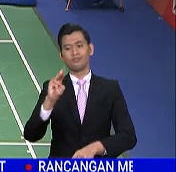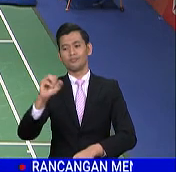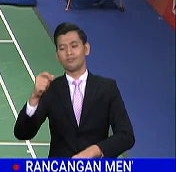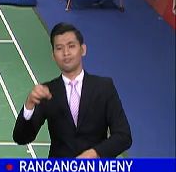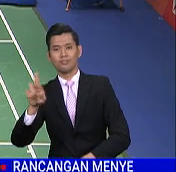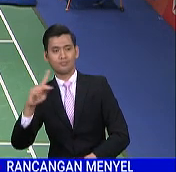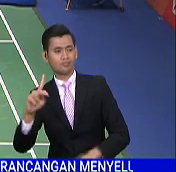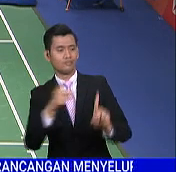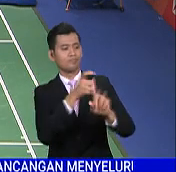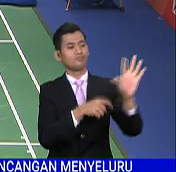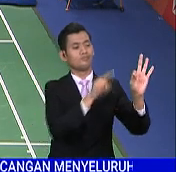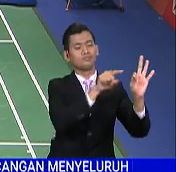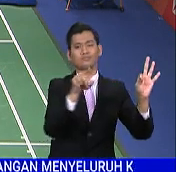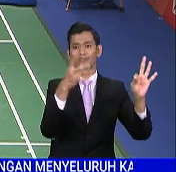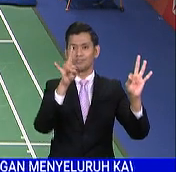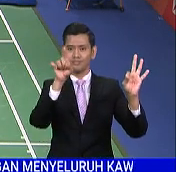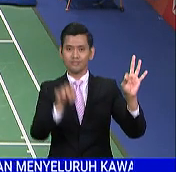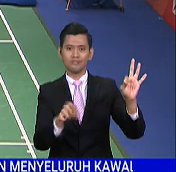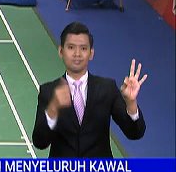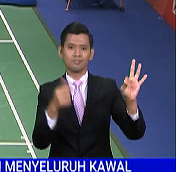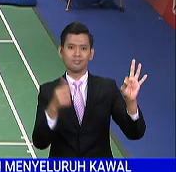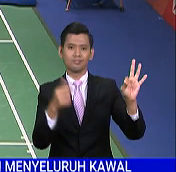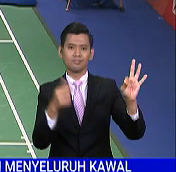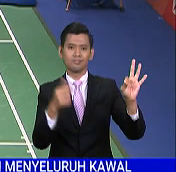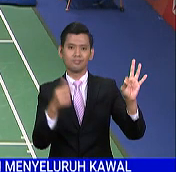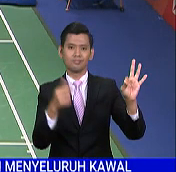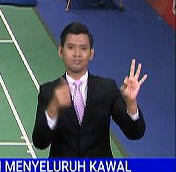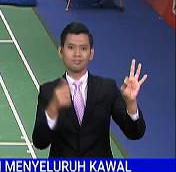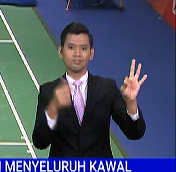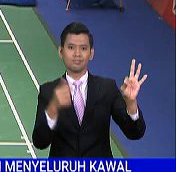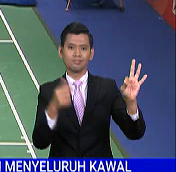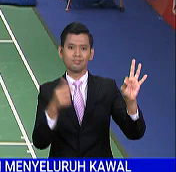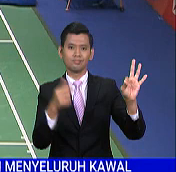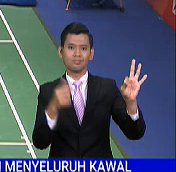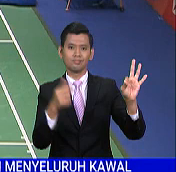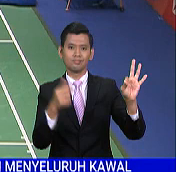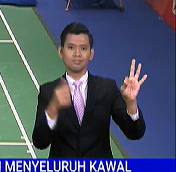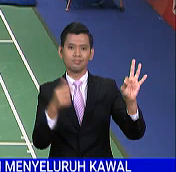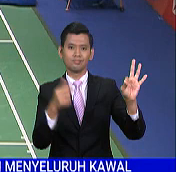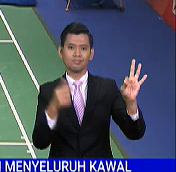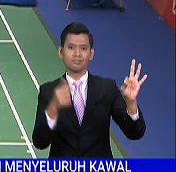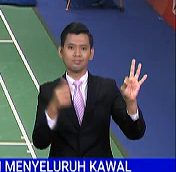17 Oktober ini. Dalam perkembangan